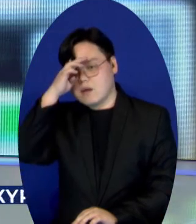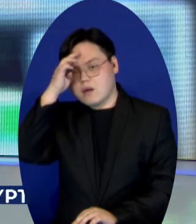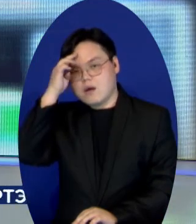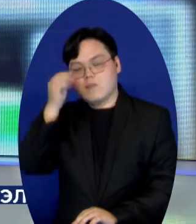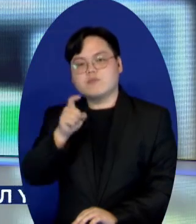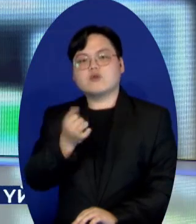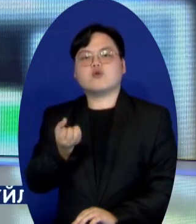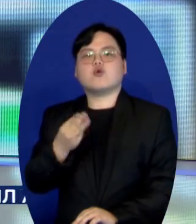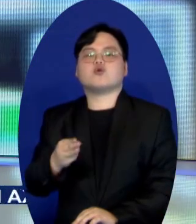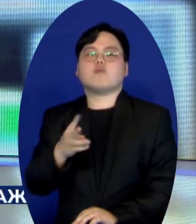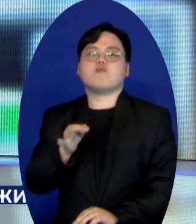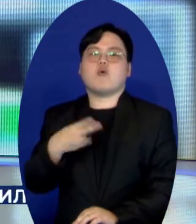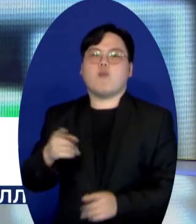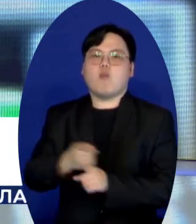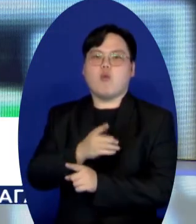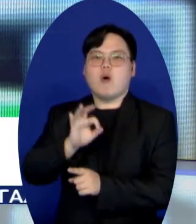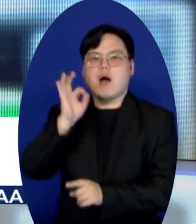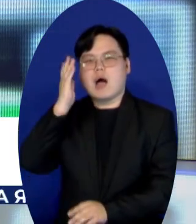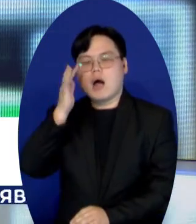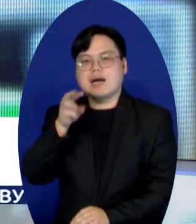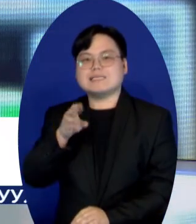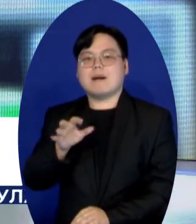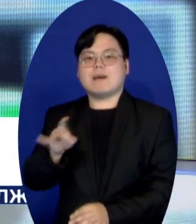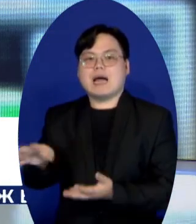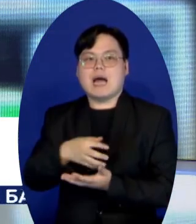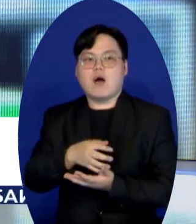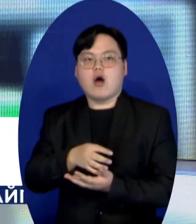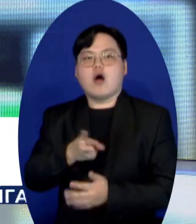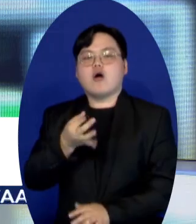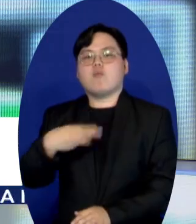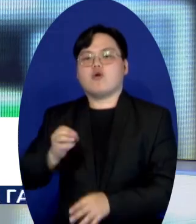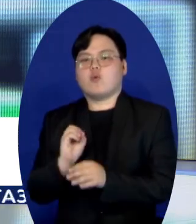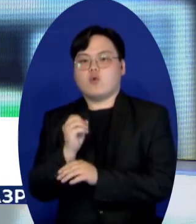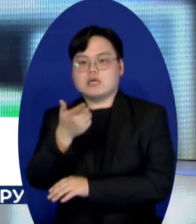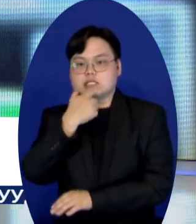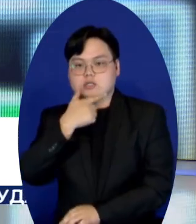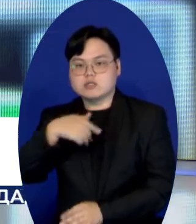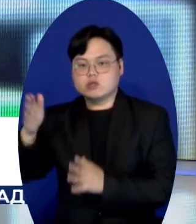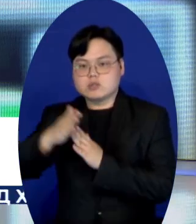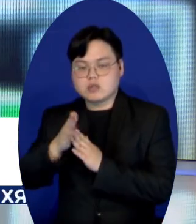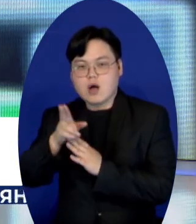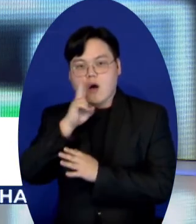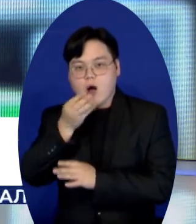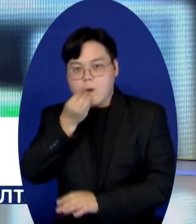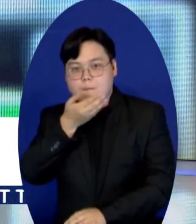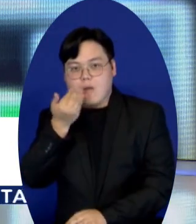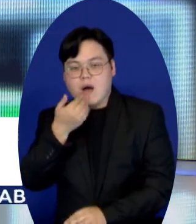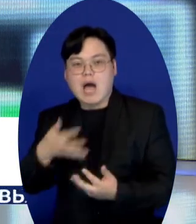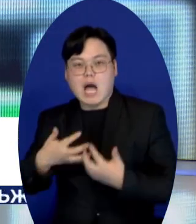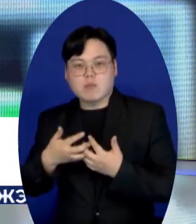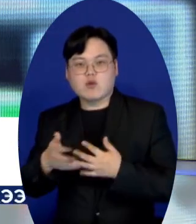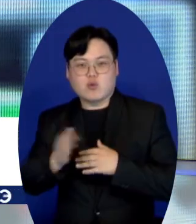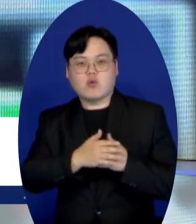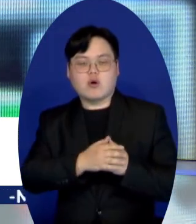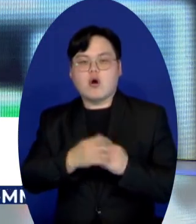Хош модноос буруу аргаар их хэмжээгээр самар төвснээс үүдэж модны ургац зогсох тухайн бүсийн амьтад хоол тэжээлийн хомсдолт хүрэх эрсдэлтэй байна.